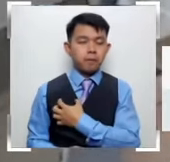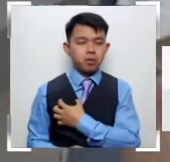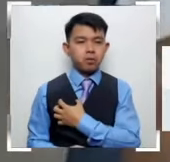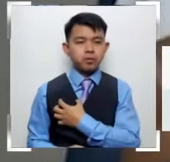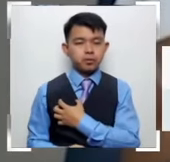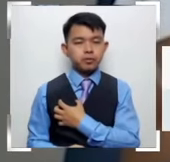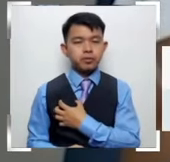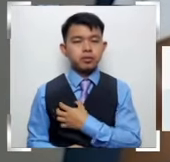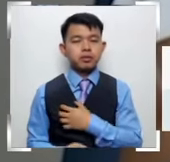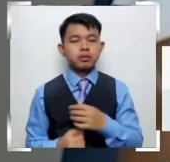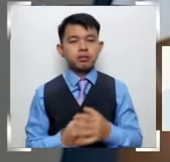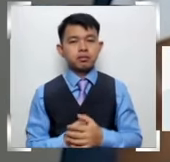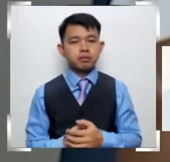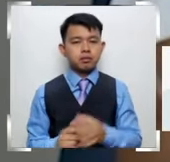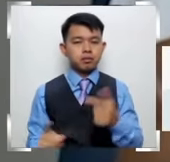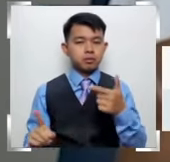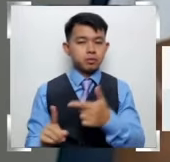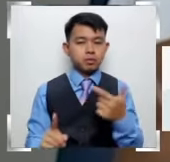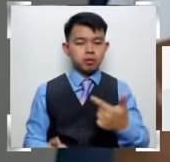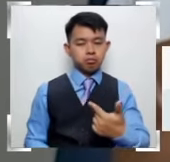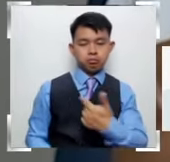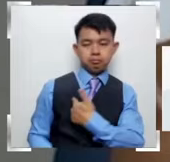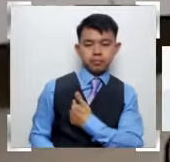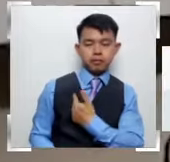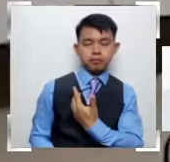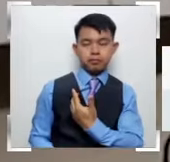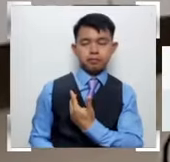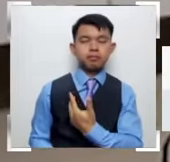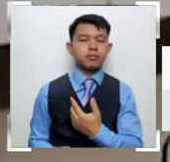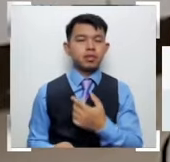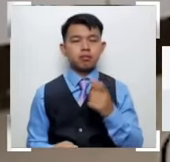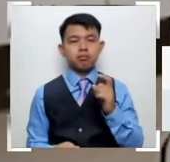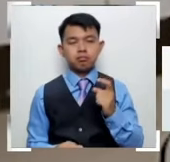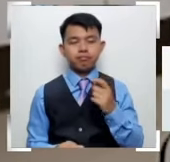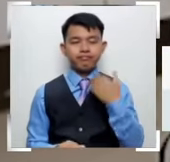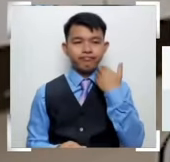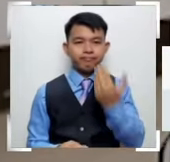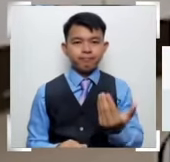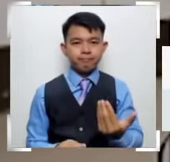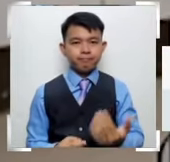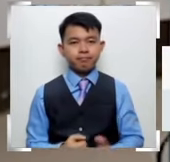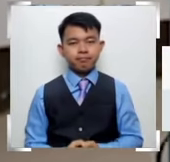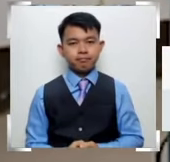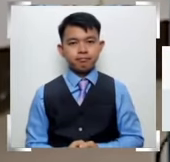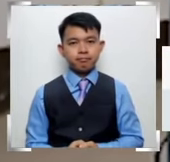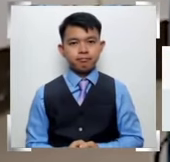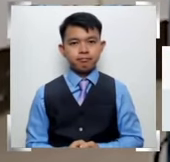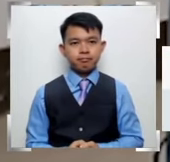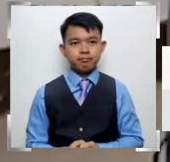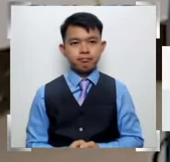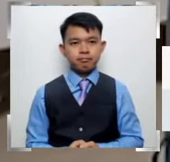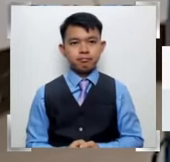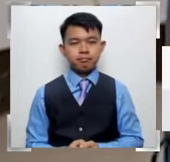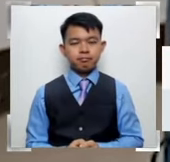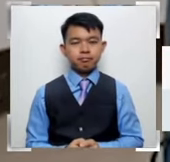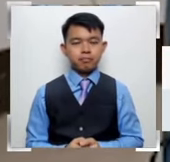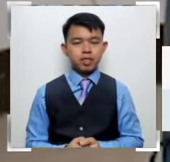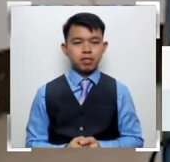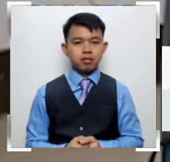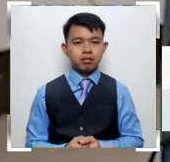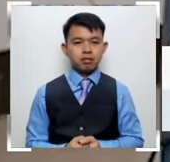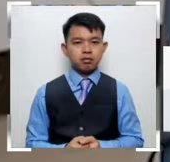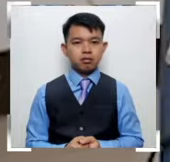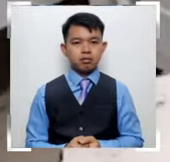ang bala sa kaliwang dibdib ni Linasa na agad niyang ikinasawi. Nagkukwentuhan lang umano ang pulis at ang biktima kasama iba pang boardmates